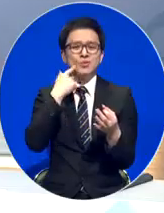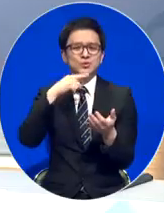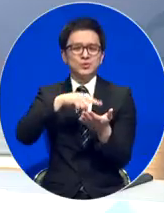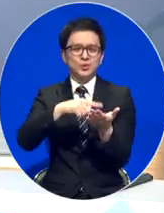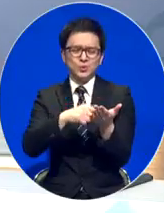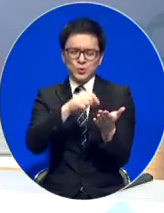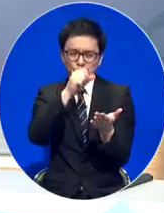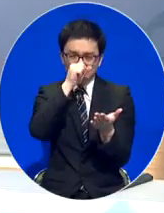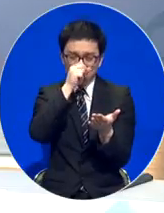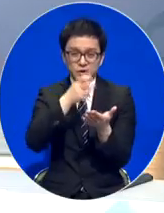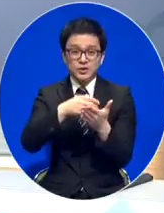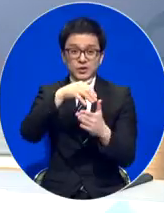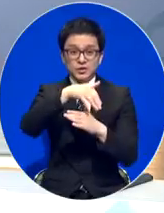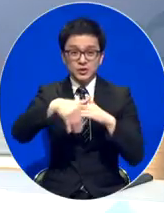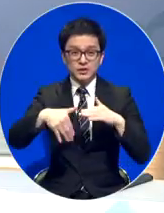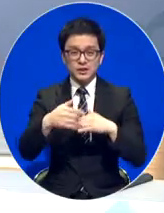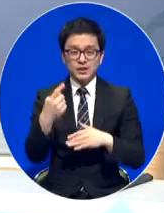받아왔죠.